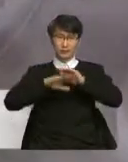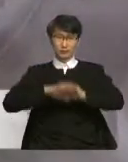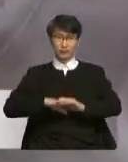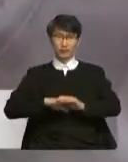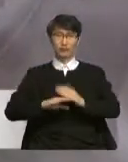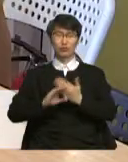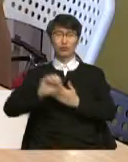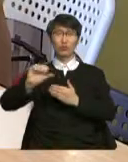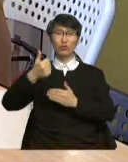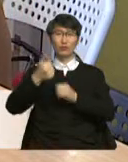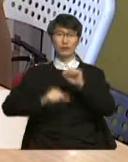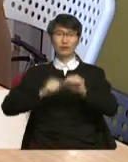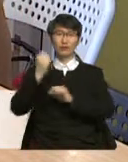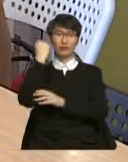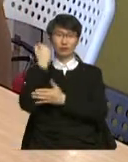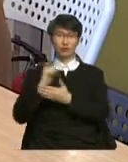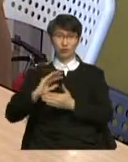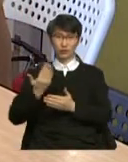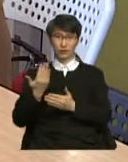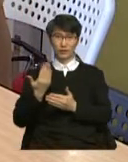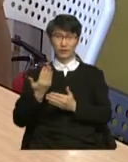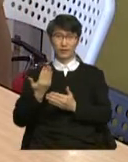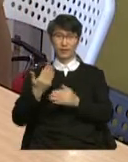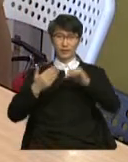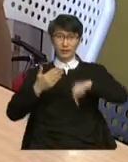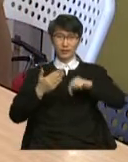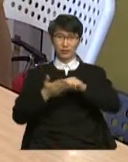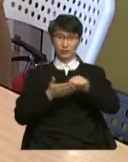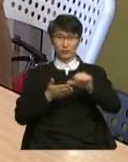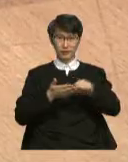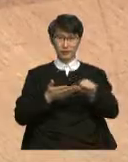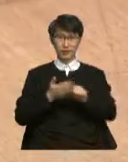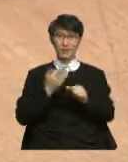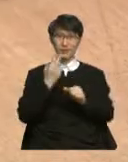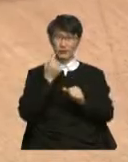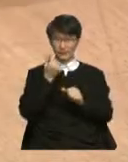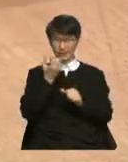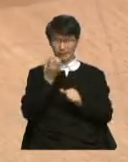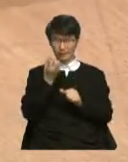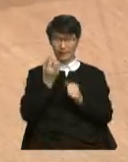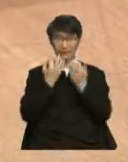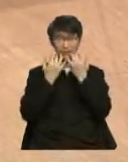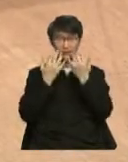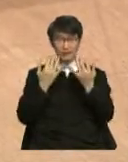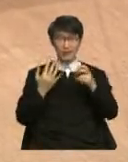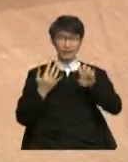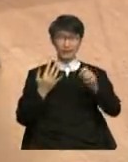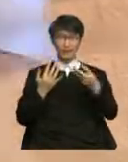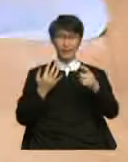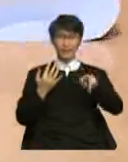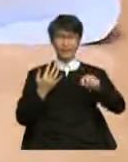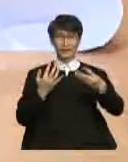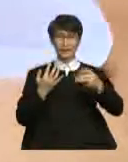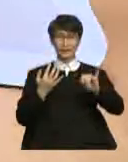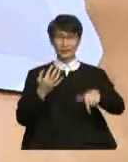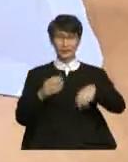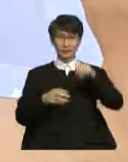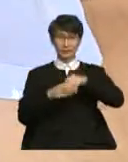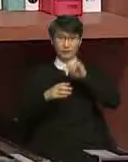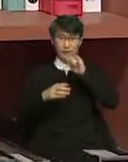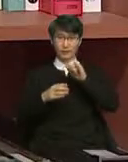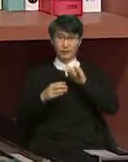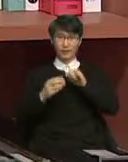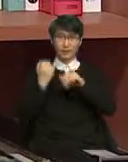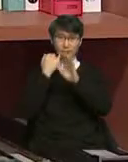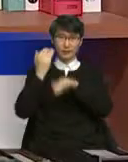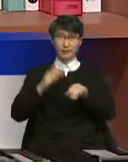500년이나 걸리기 때문. 또 아이스팩 내용물에 일종의 미세 플라스틱이 포함돼 있어 더욱 문제가 되고 있습니다. 하천이나